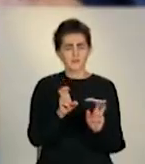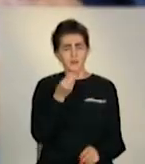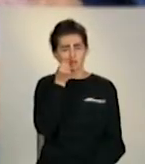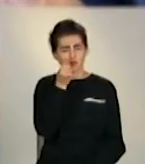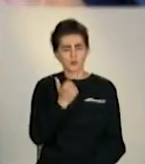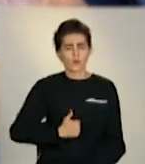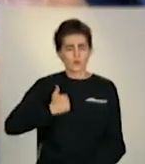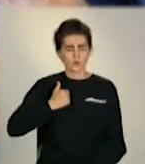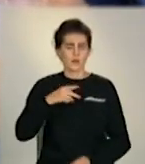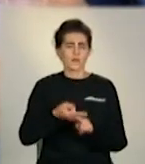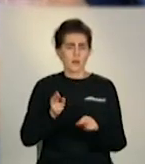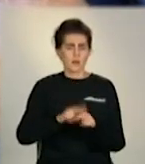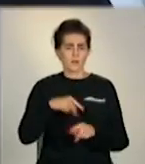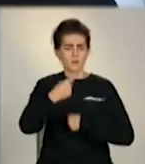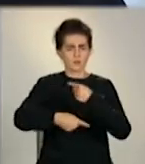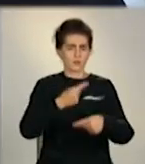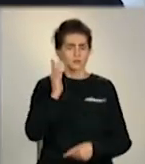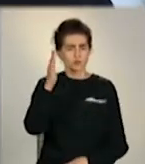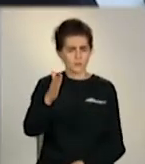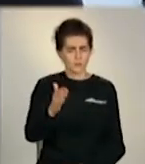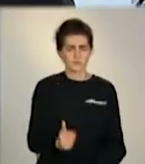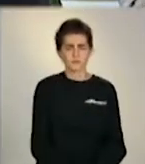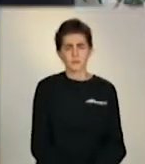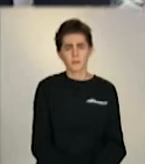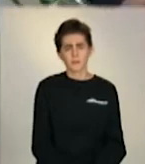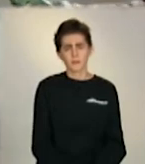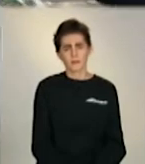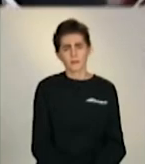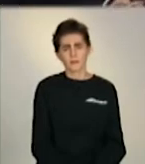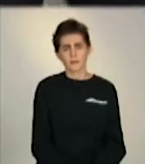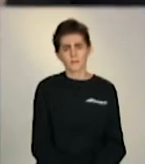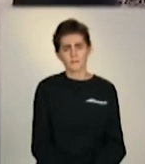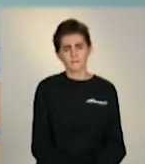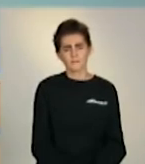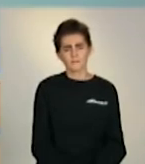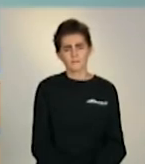наступних поколінь. Карина Анциферова, Сергій Чакригін, телеканал «Донбас».